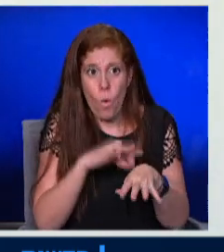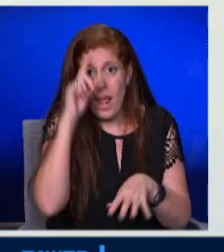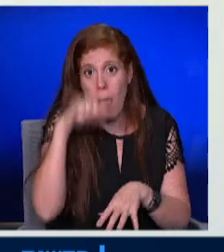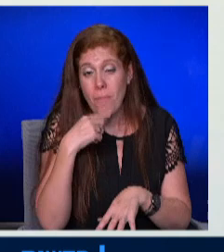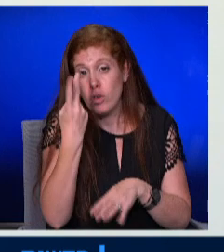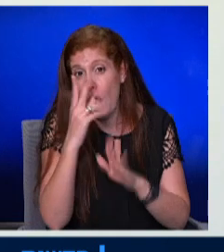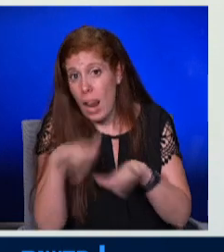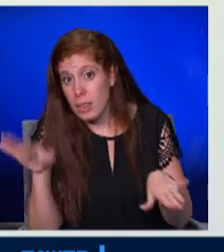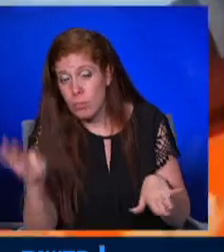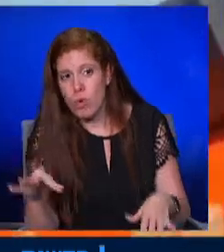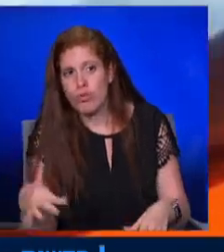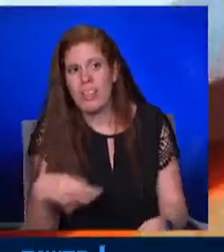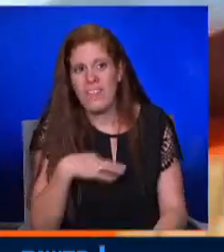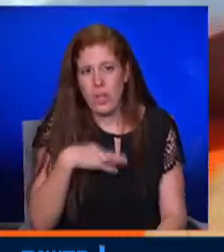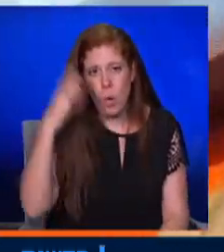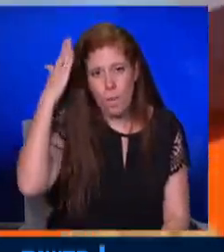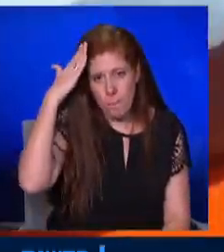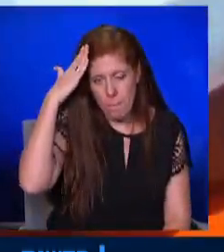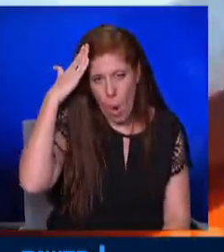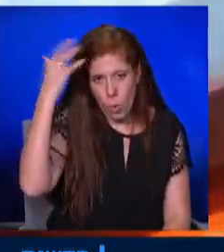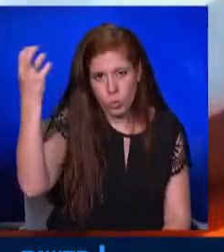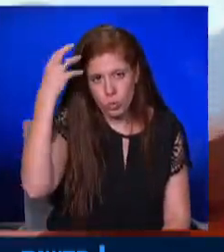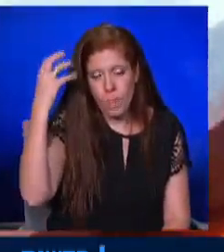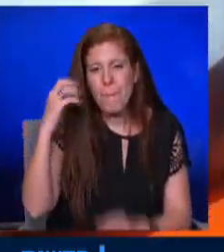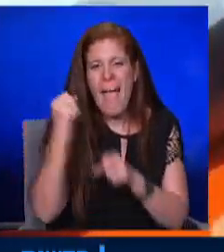בראשיהם מאבנים.